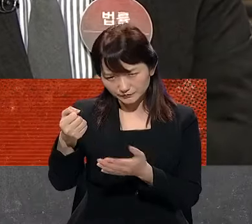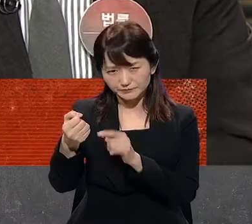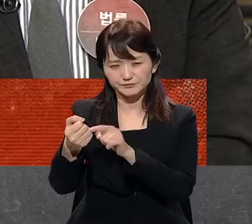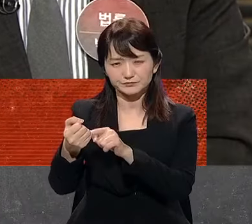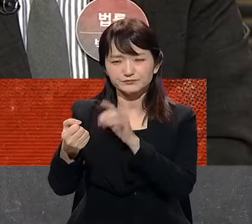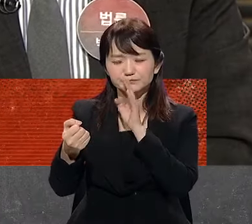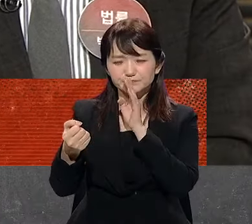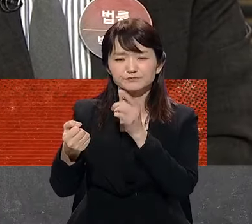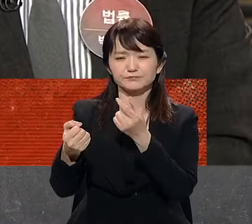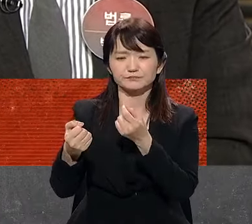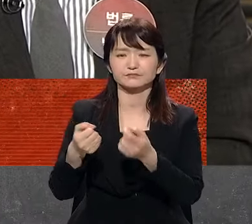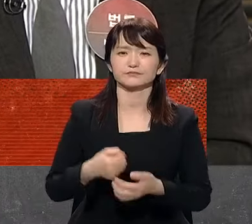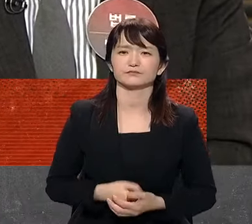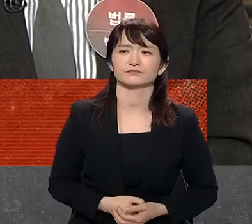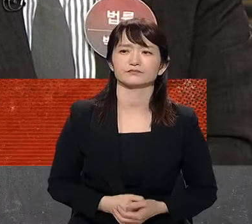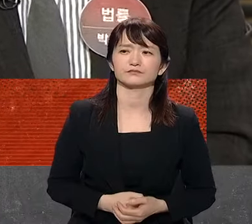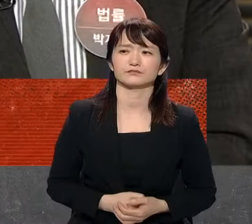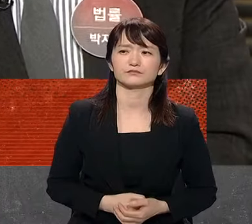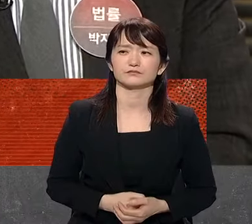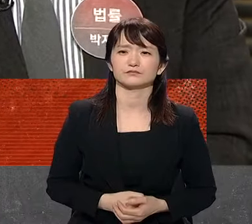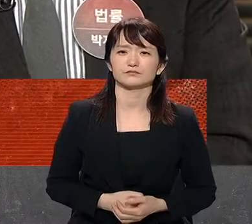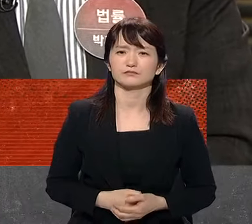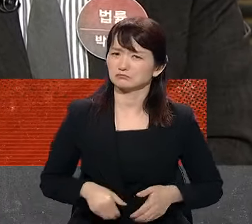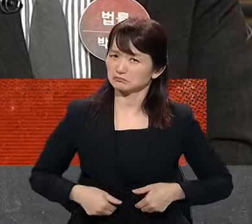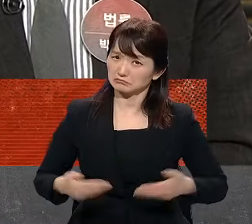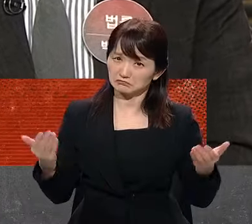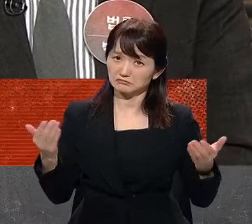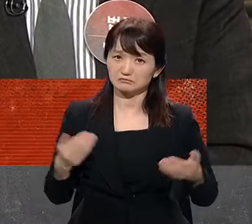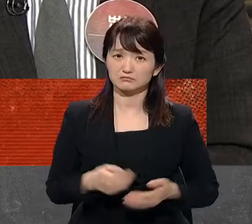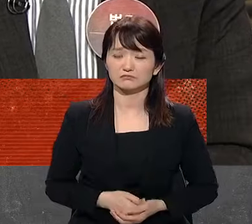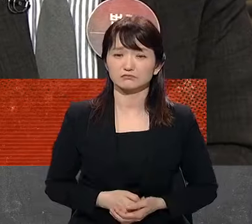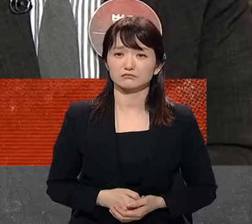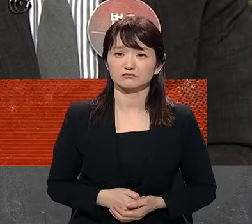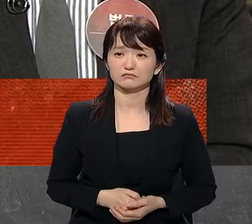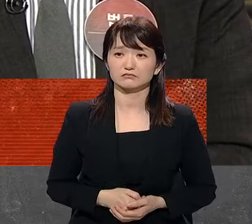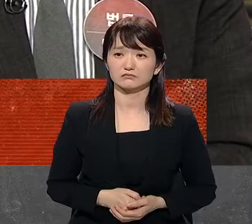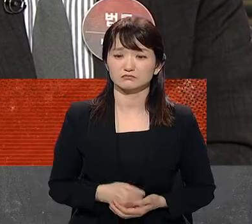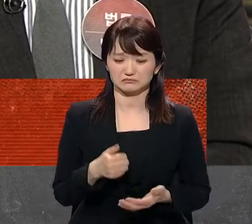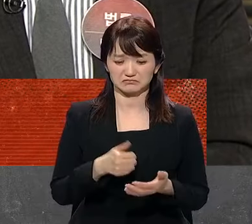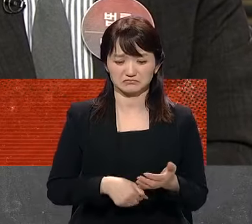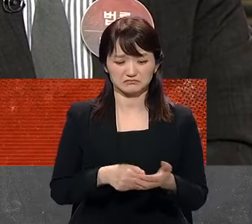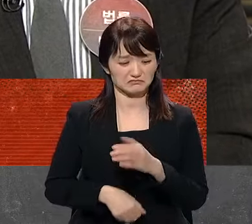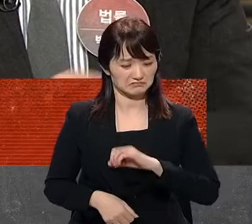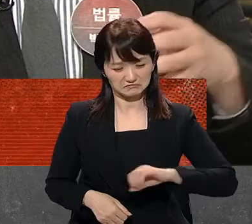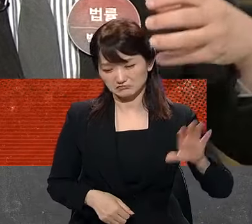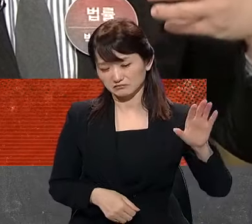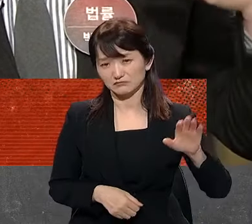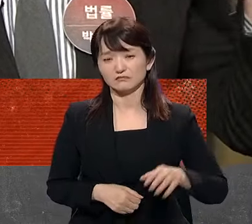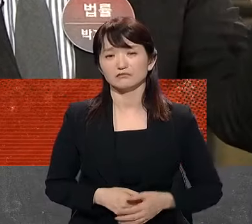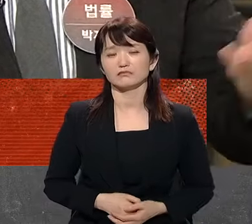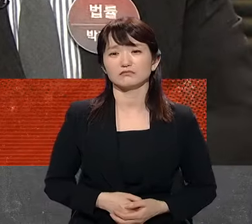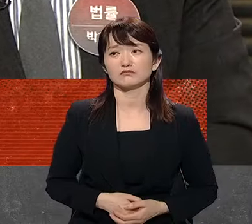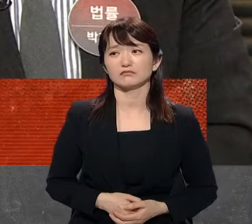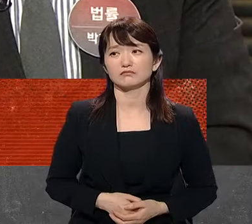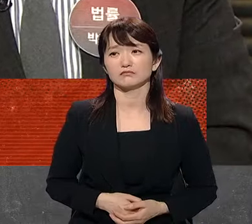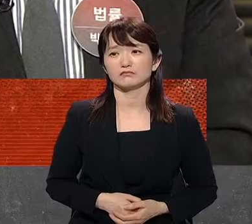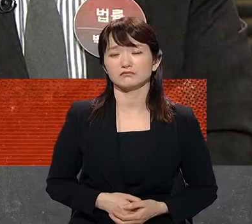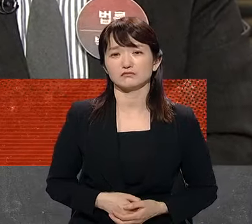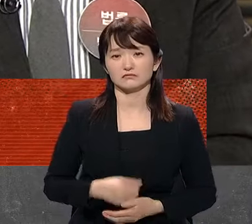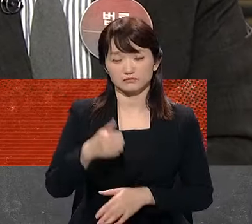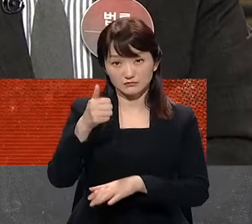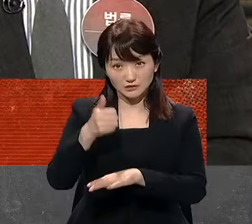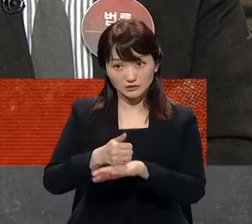가져간 건 맞고요. 근데 이제 사실 크게 필요가 없잖아요. 필요가 없으니까 버렸다고 합니다. 아하. 나중에 이제 플랫폼 통해서